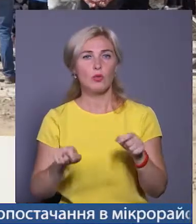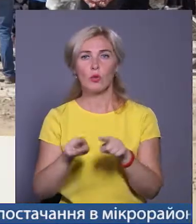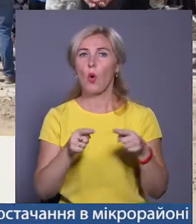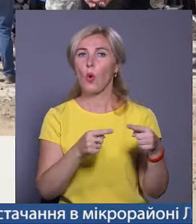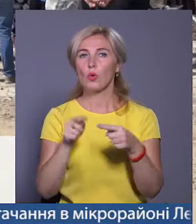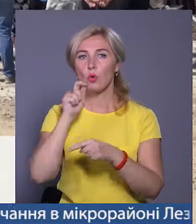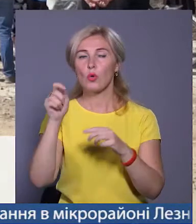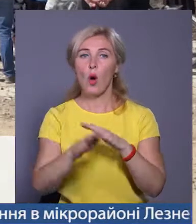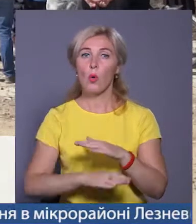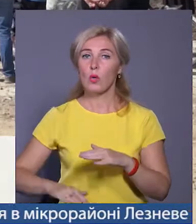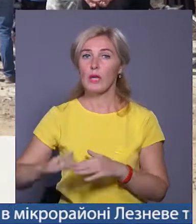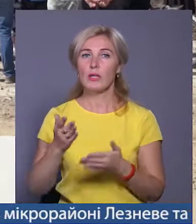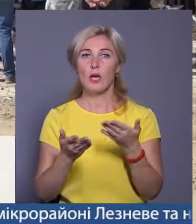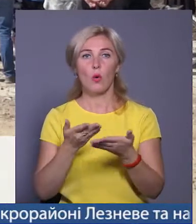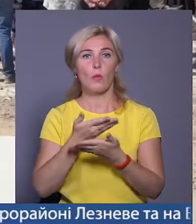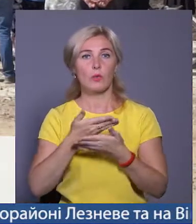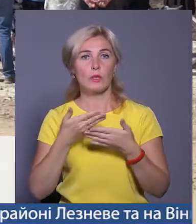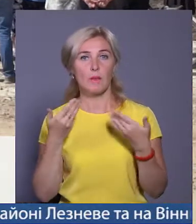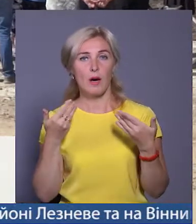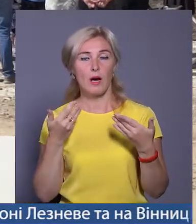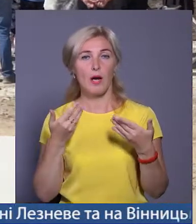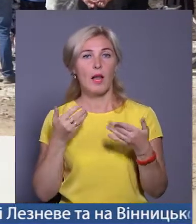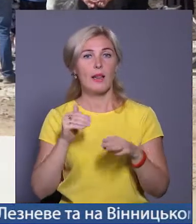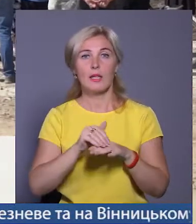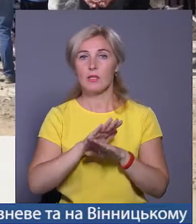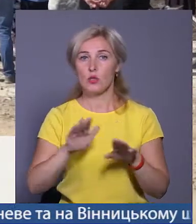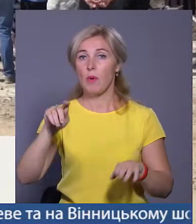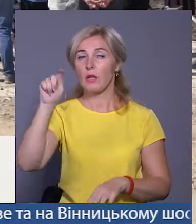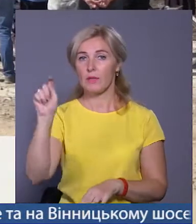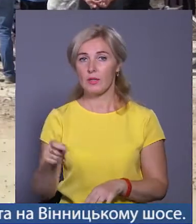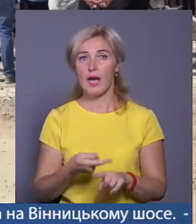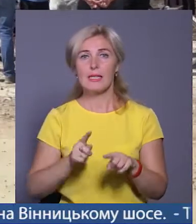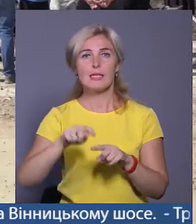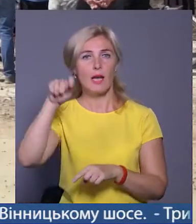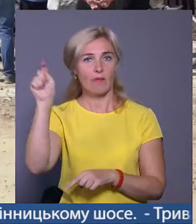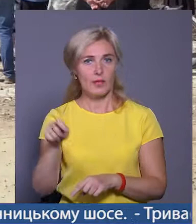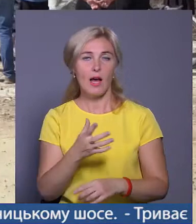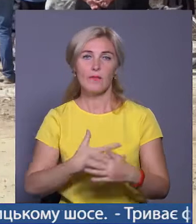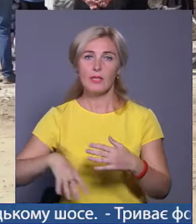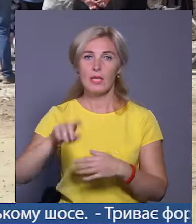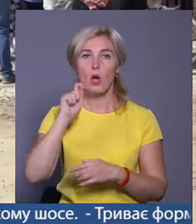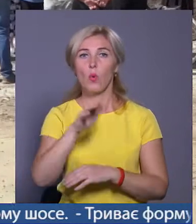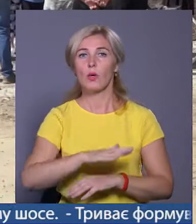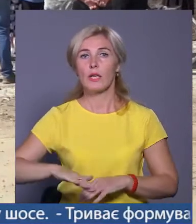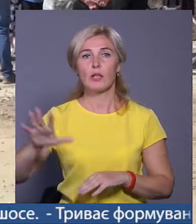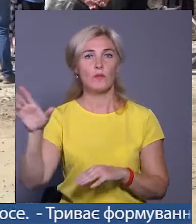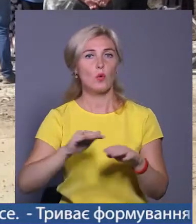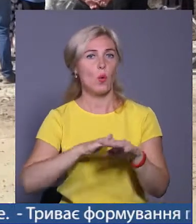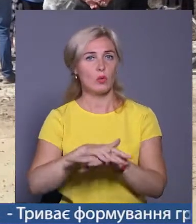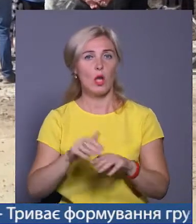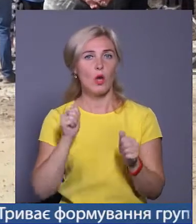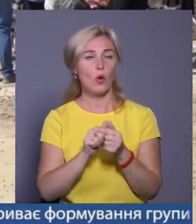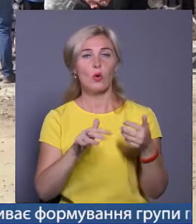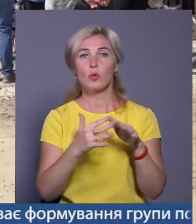України, на якому б не відразилася, не зачіпала б війна, тому що це війна всієї України, всього народу. З кожного